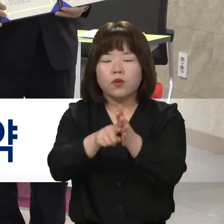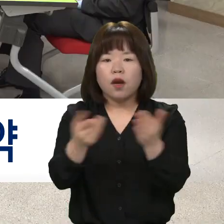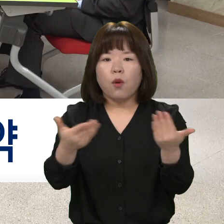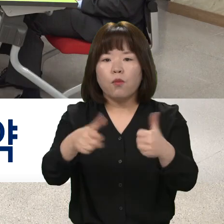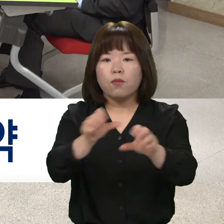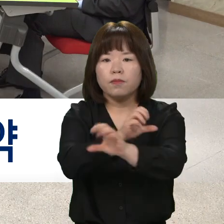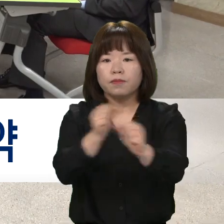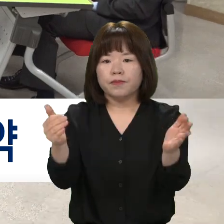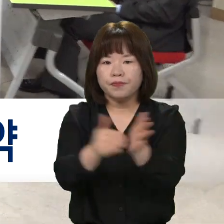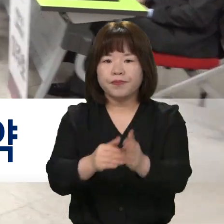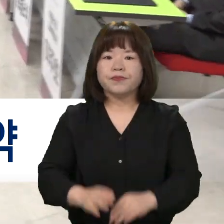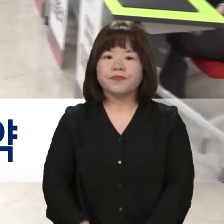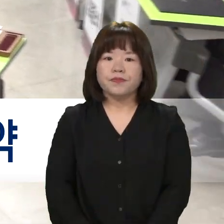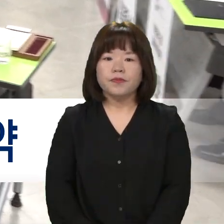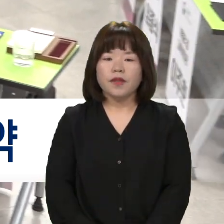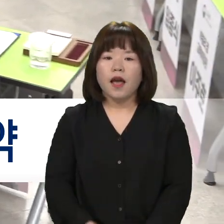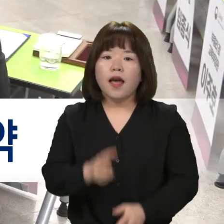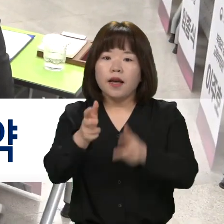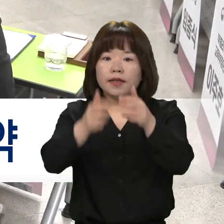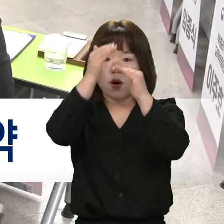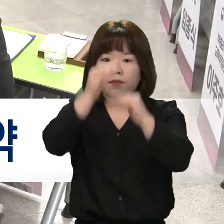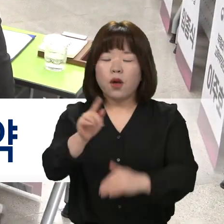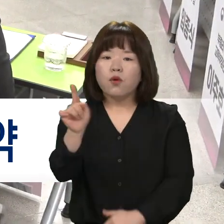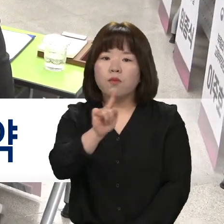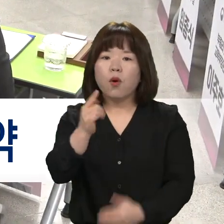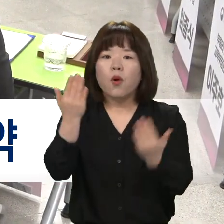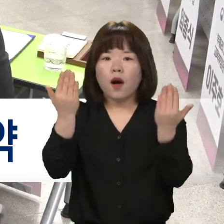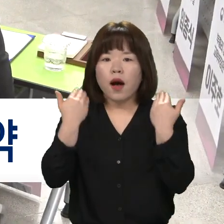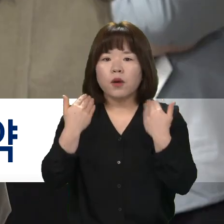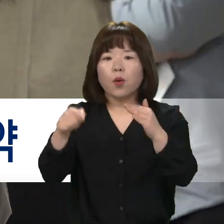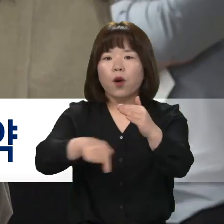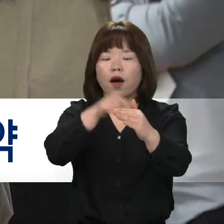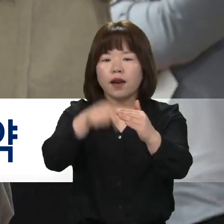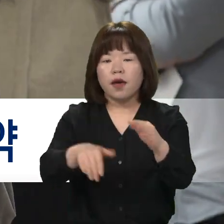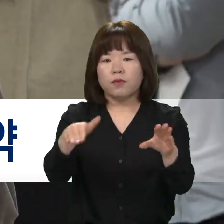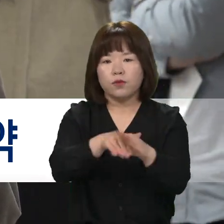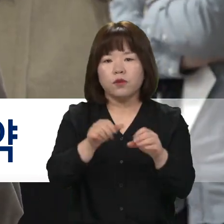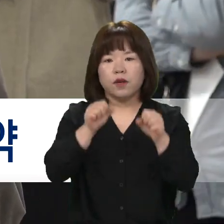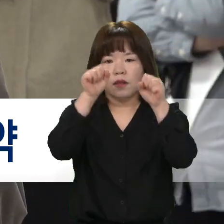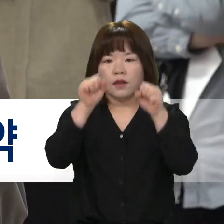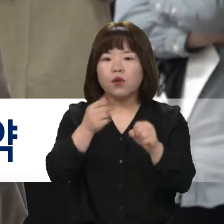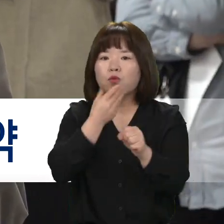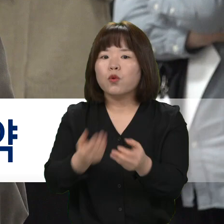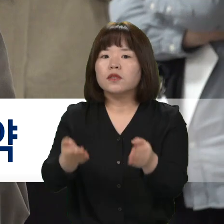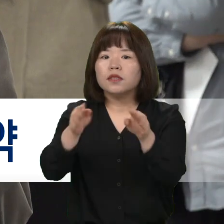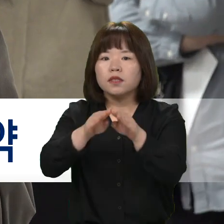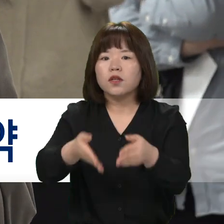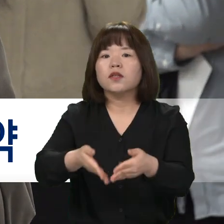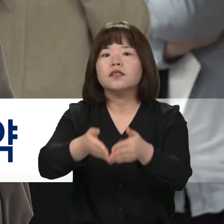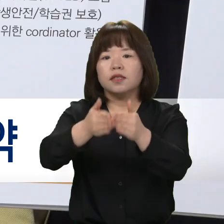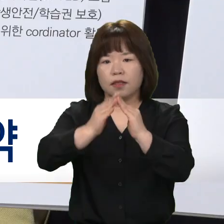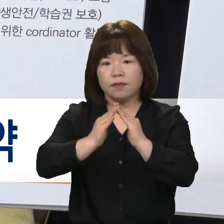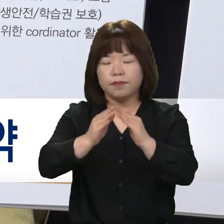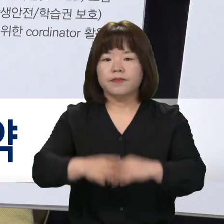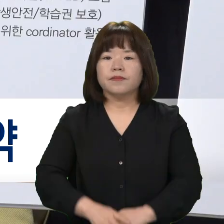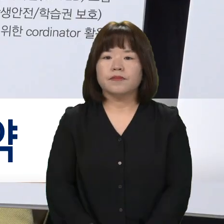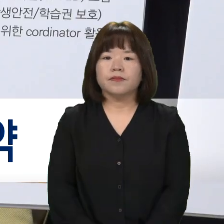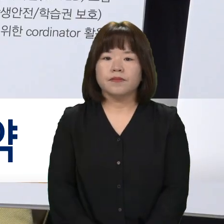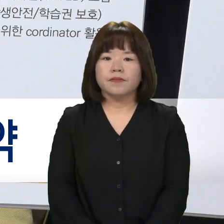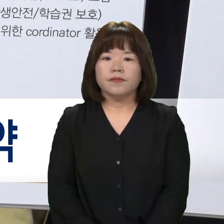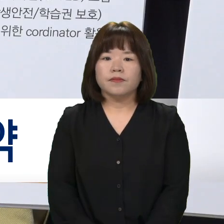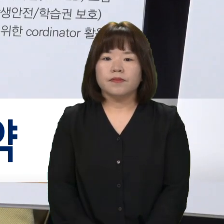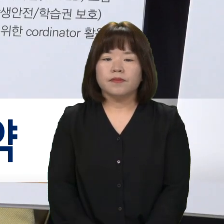업무협약을 체결했습니다이 사업은 학교 유효부지에 문화 체육복지시설을 설치하는 학교